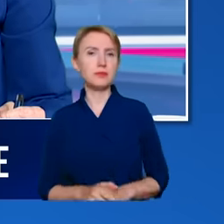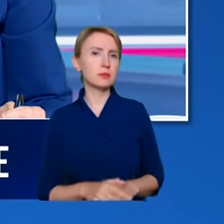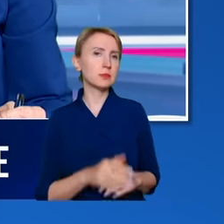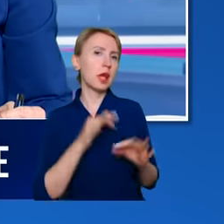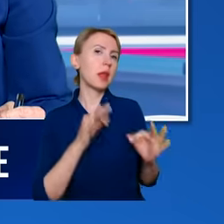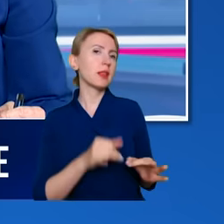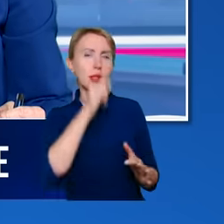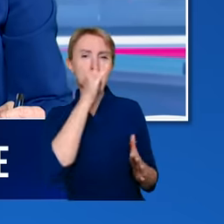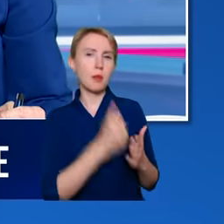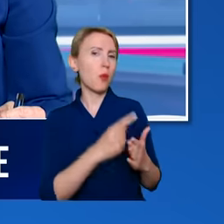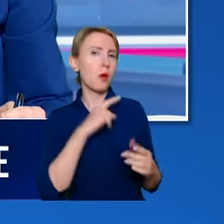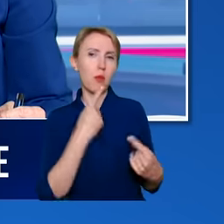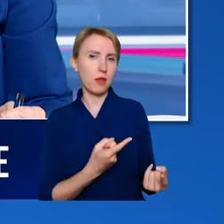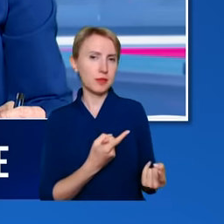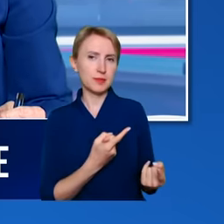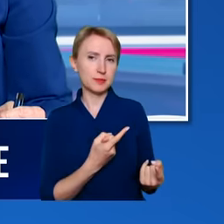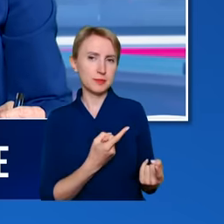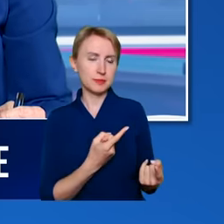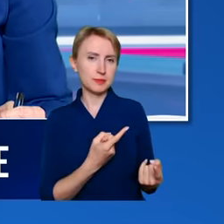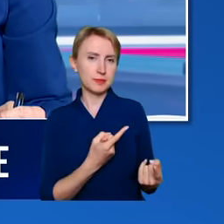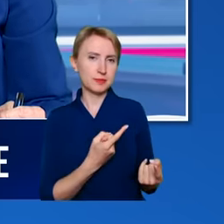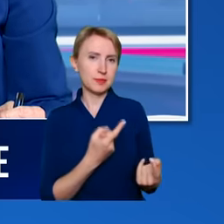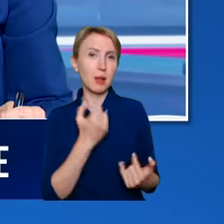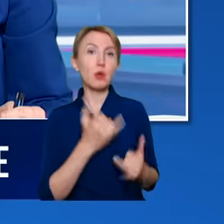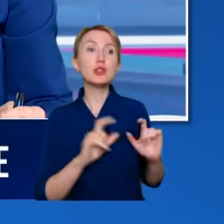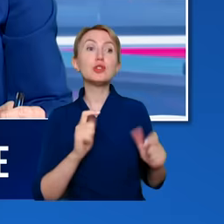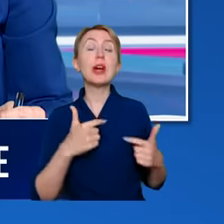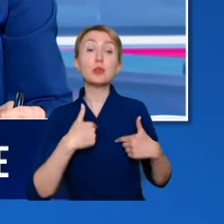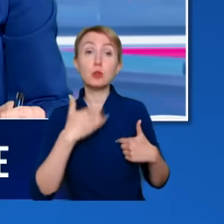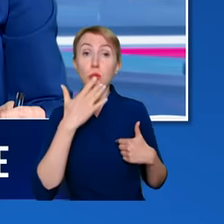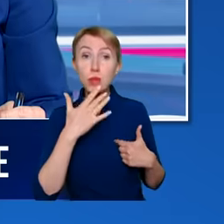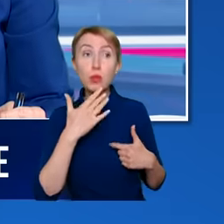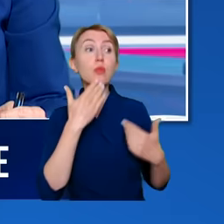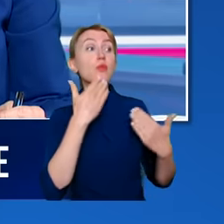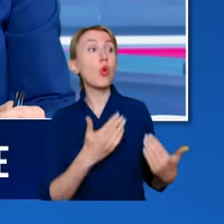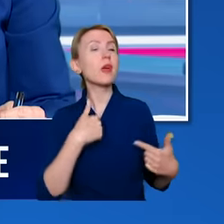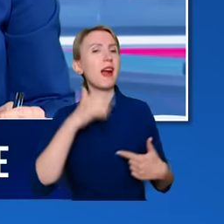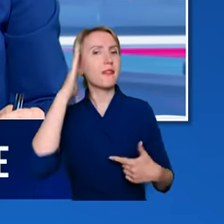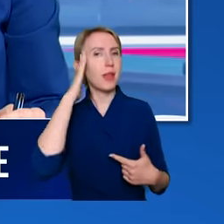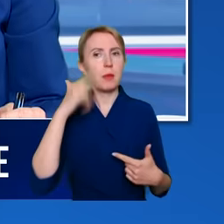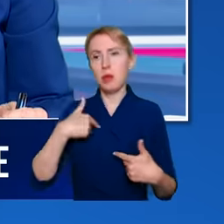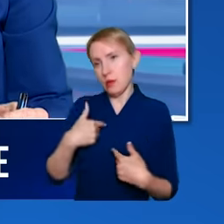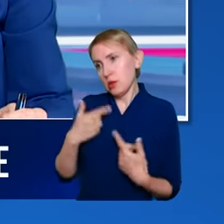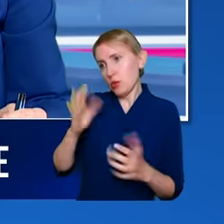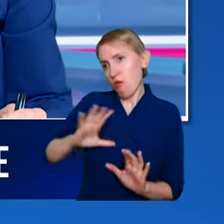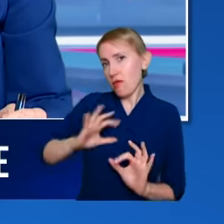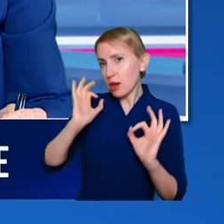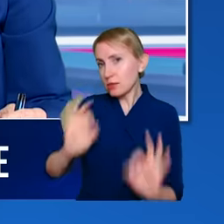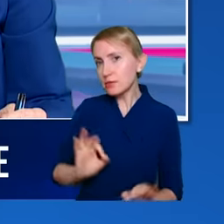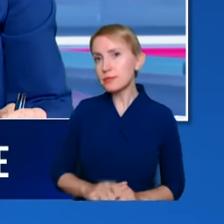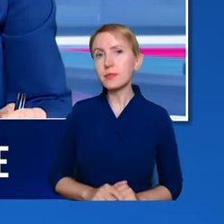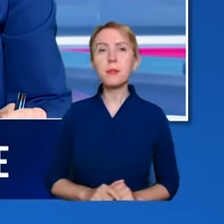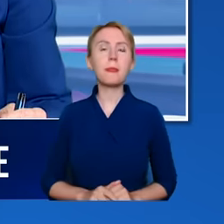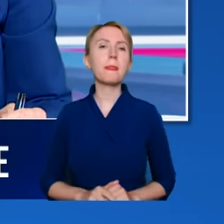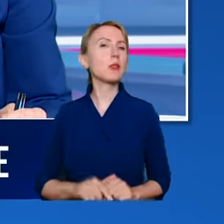stanie powiedzieć, bo ja jeśli coś mówię, to mówię to na podstawie tego, co wiem, a nie to, co sobie wymyślam. Tak? I to nie, doceniam. Nie powiem